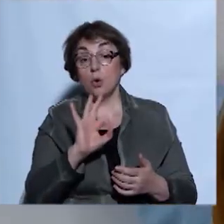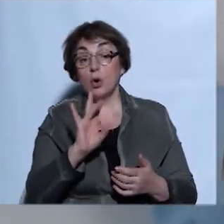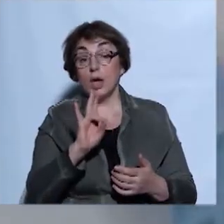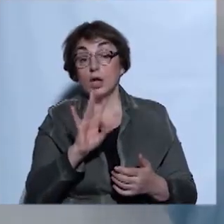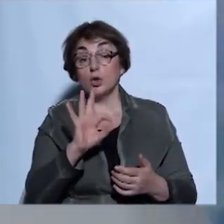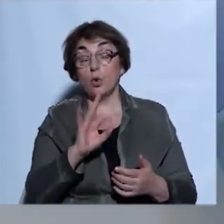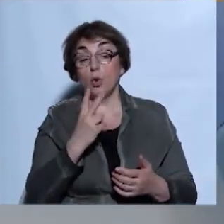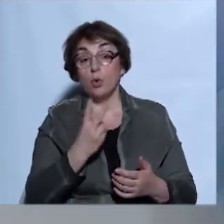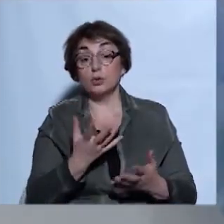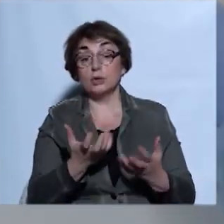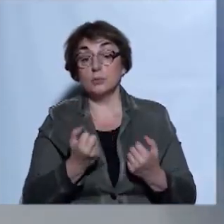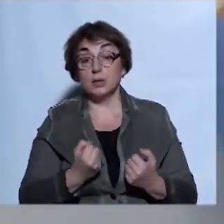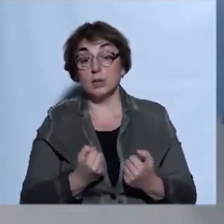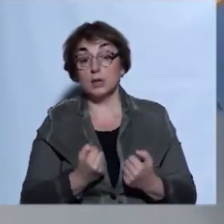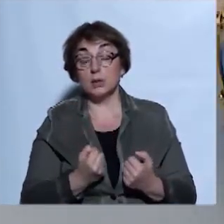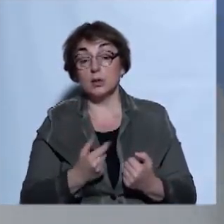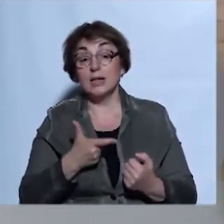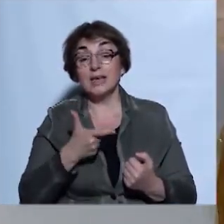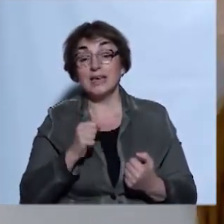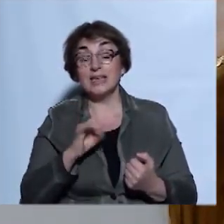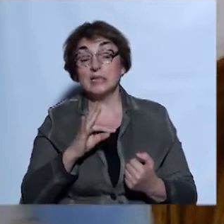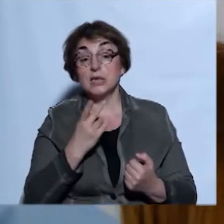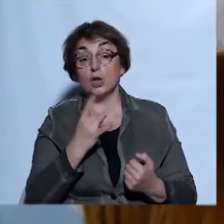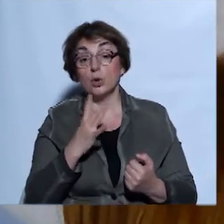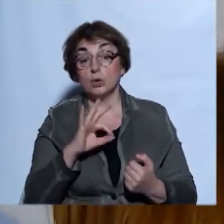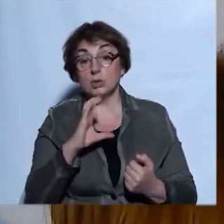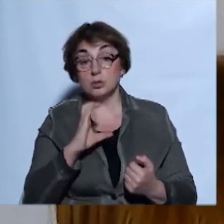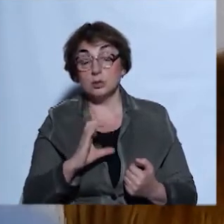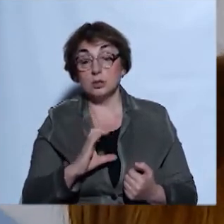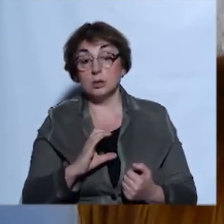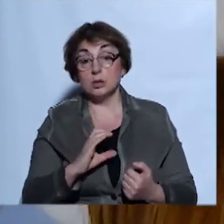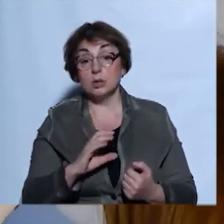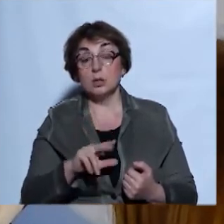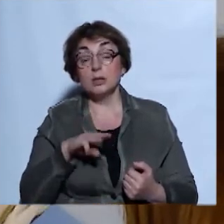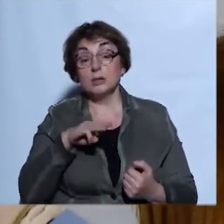Romelsat zogjer shetsdomit trinitroglicerinsats utsodeben.